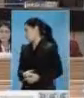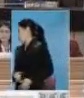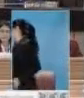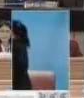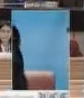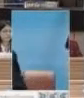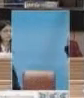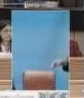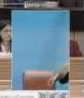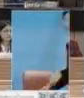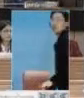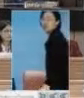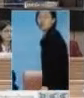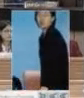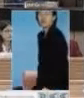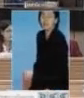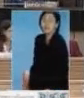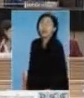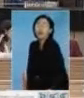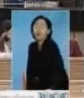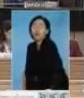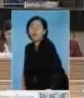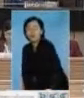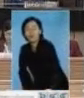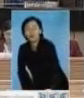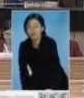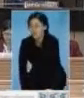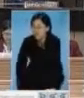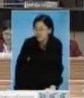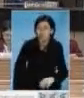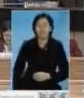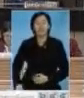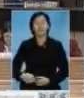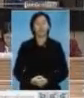ท่านอาคมเอกชนครับ15นาทีเชิญครับ